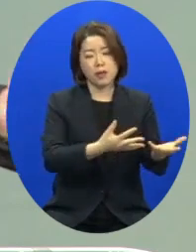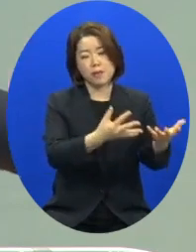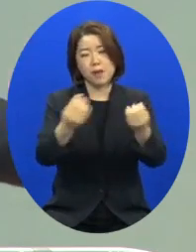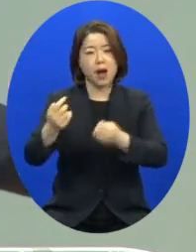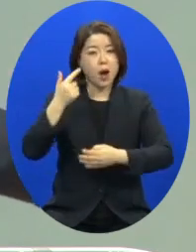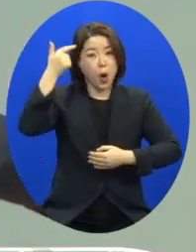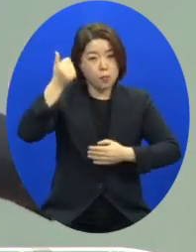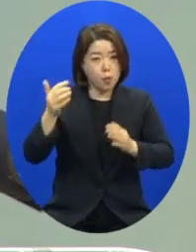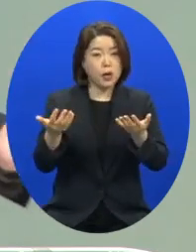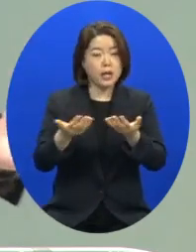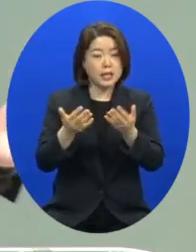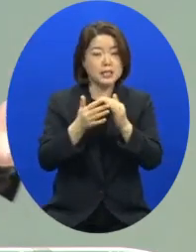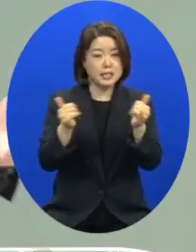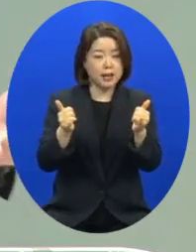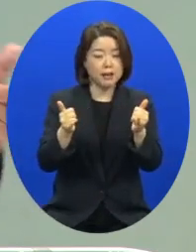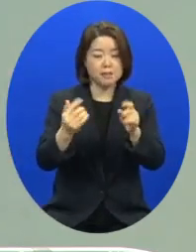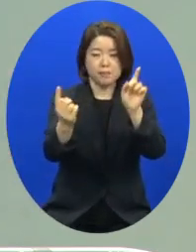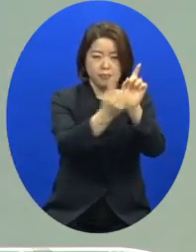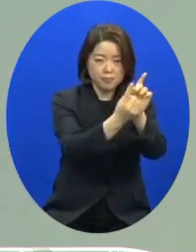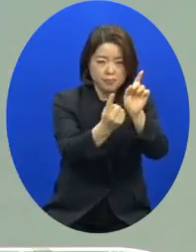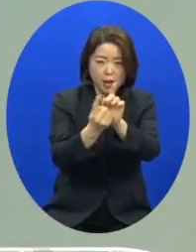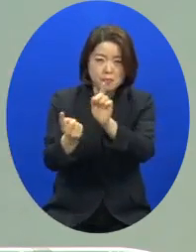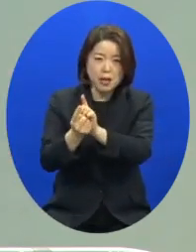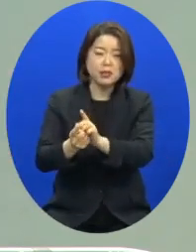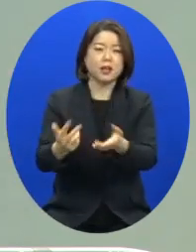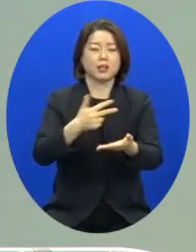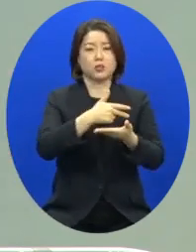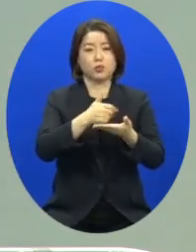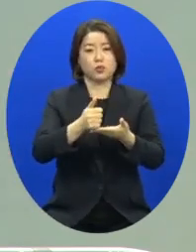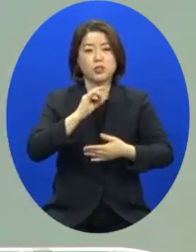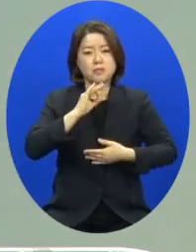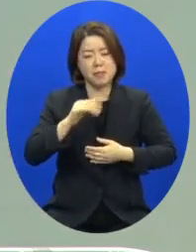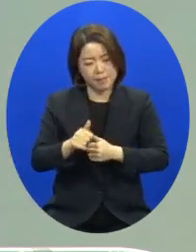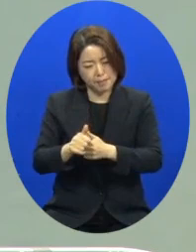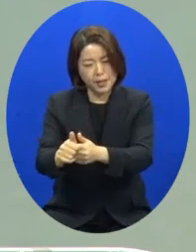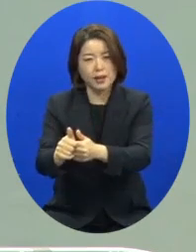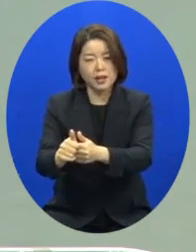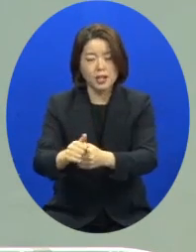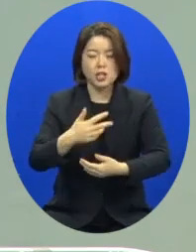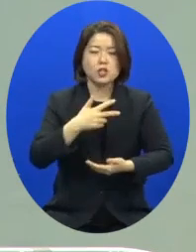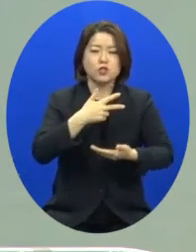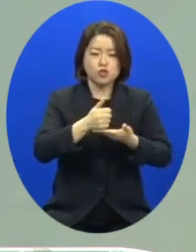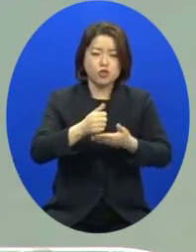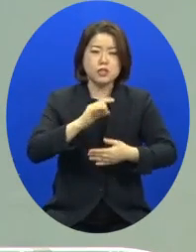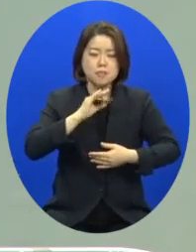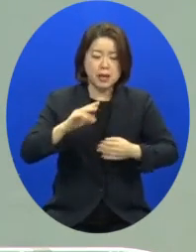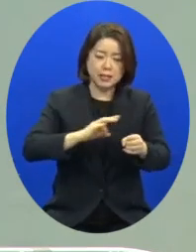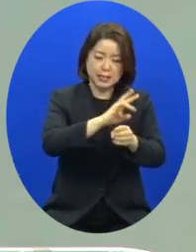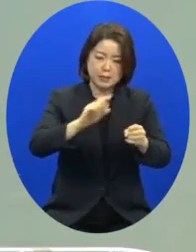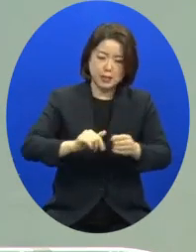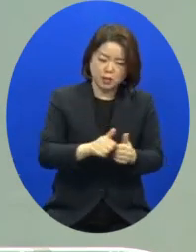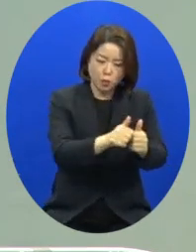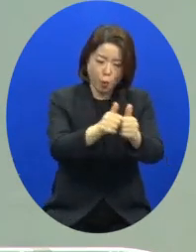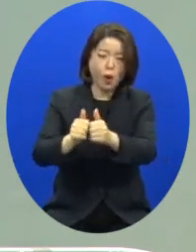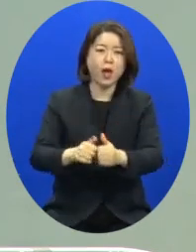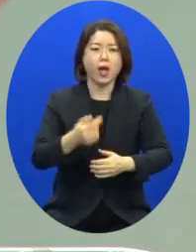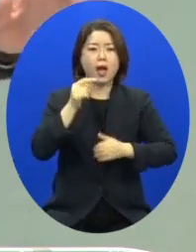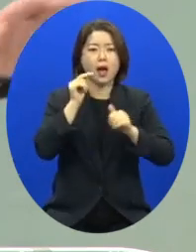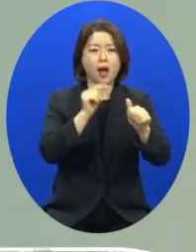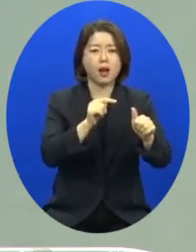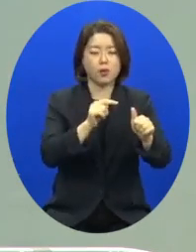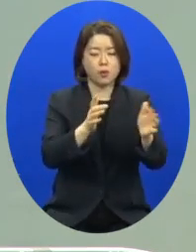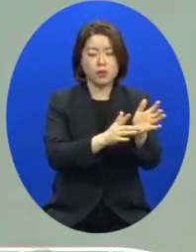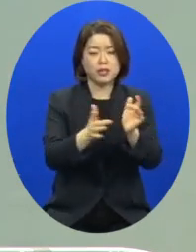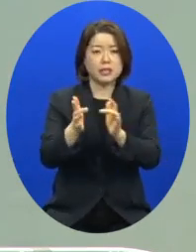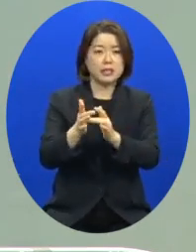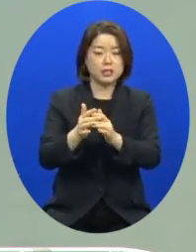목회자들 만나서 주님만 따라가시라고, 24시간 주님과만 동행하시라고 예수 동행